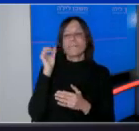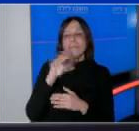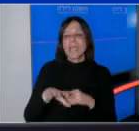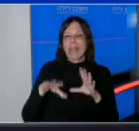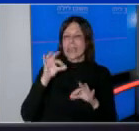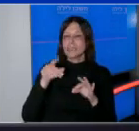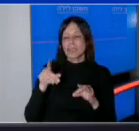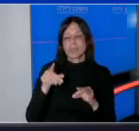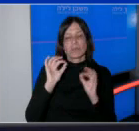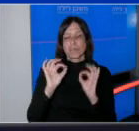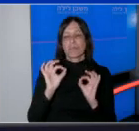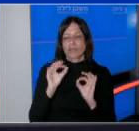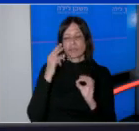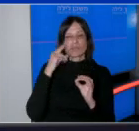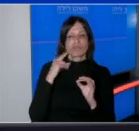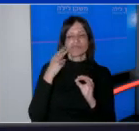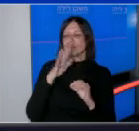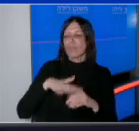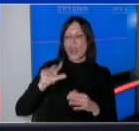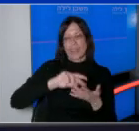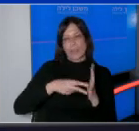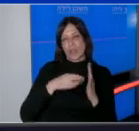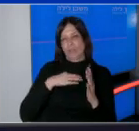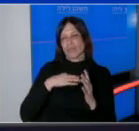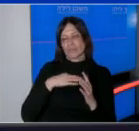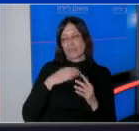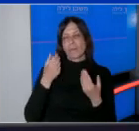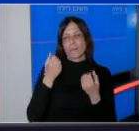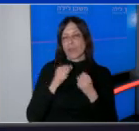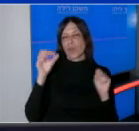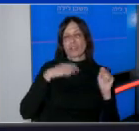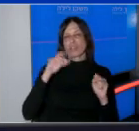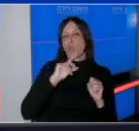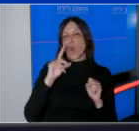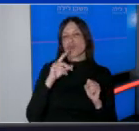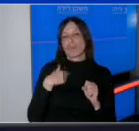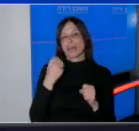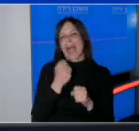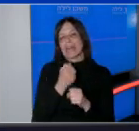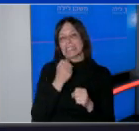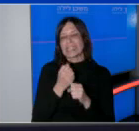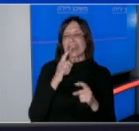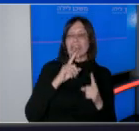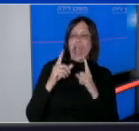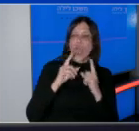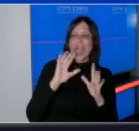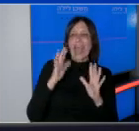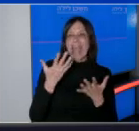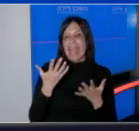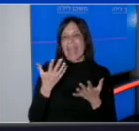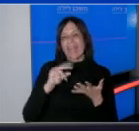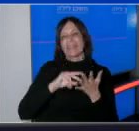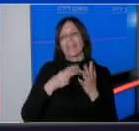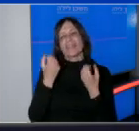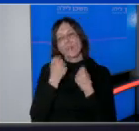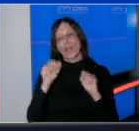תעודת עניות לכל המנגנון הדמוקרטי שלנו. זה לא בואו עכשיו, בואו נעשה מטה-דיאלוג על איך הדמוקרטיה צריכה